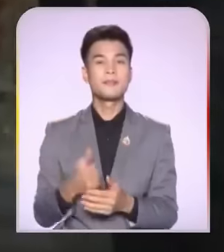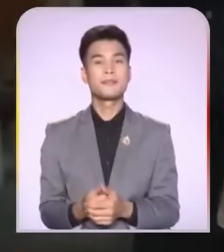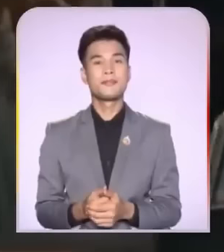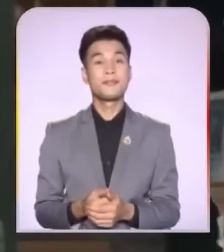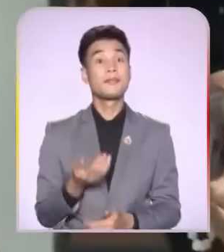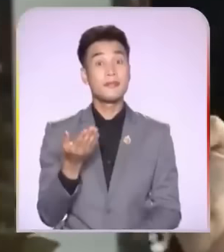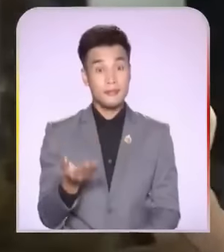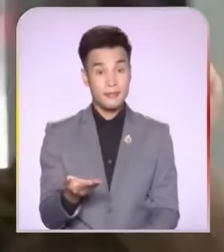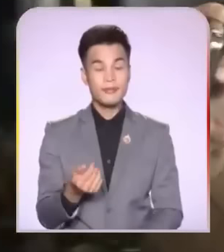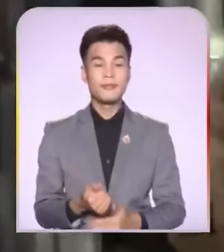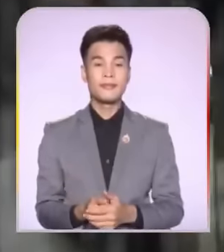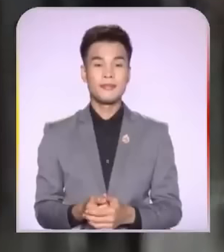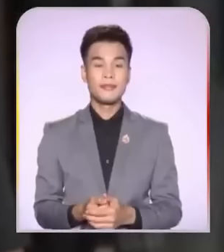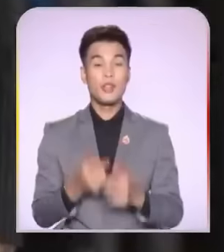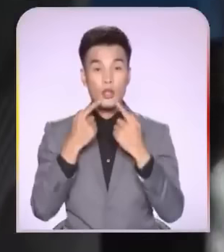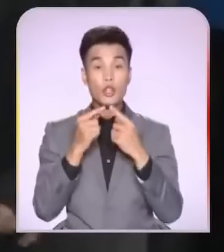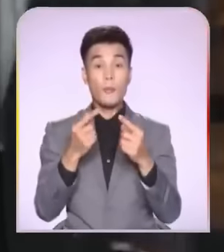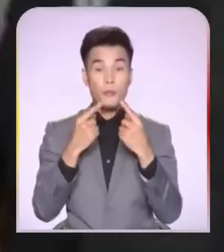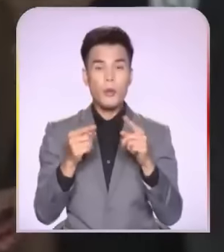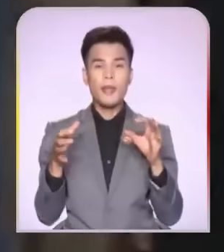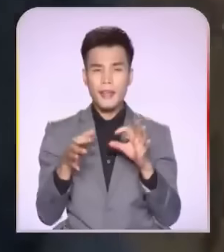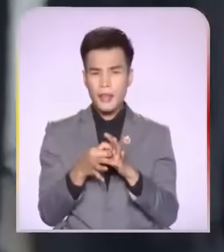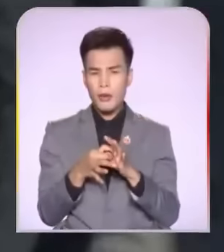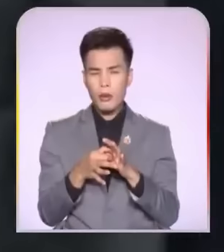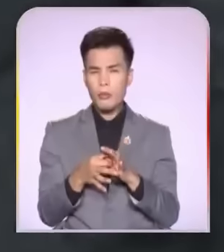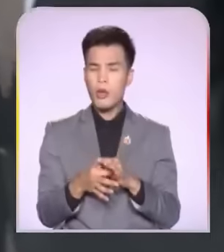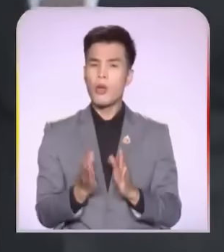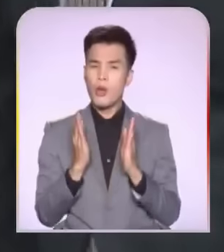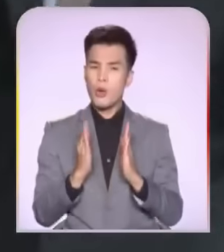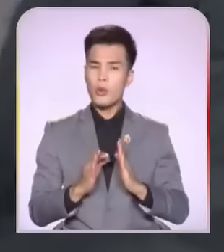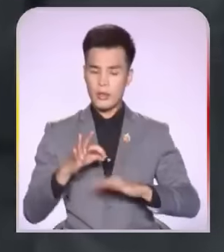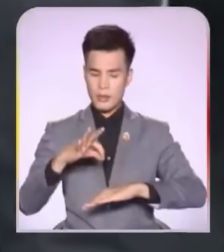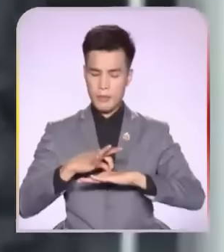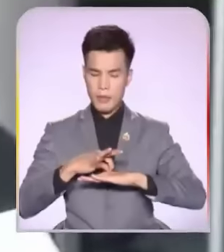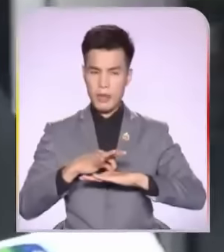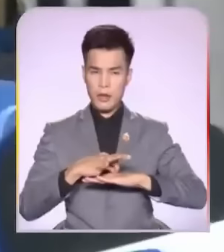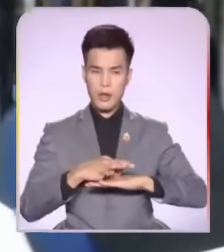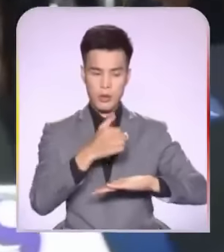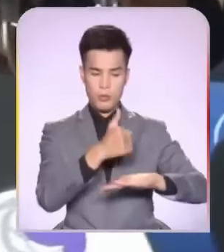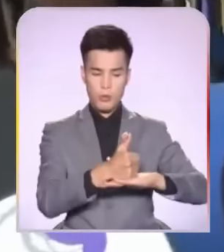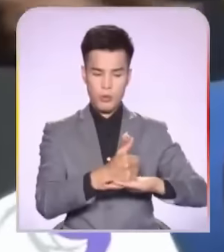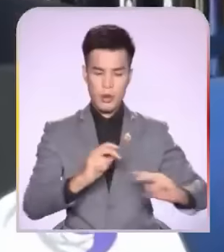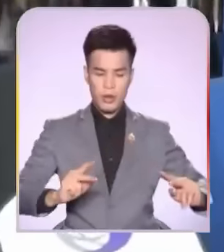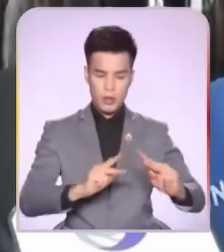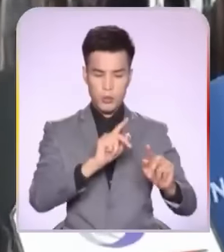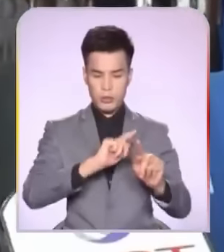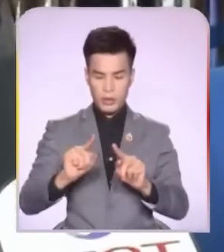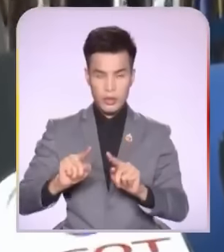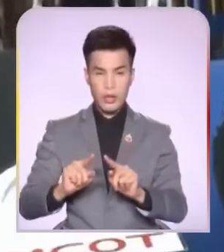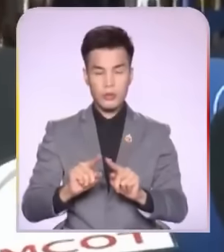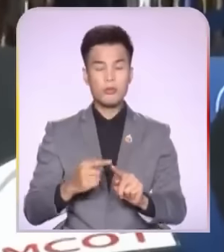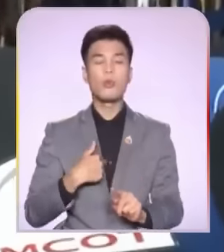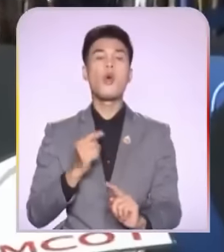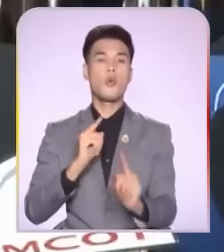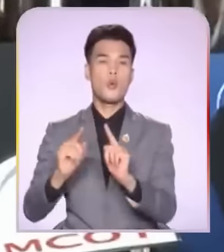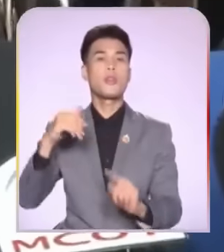นี่นะครับคุณผู้ชมครับก็ตอบคำถามเกี่ยวกับเรื่องของคุณสมบัติของคนที่ถูกเสนอชื่อเป็นรัฐมนตรีนะท่านก็บอกต้องคุยกับพรรคร่